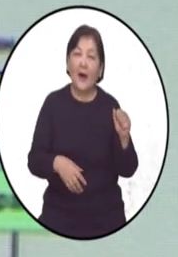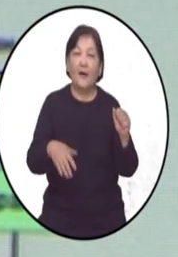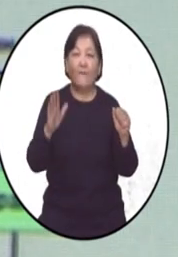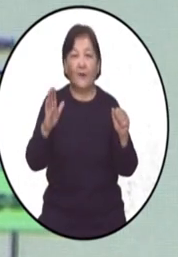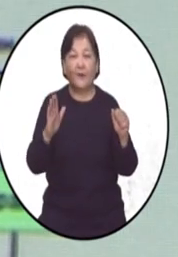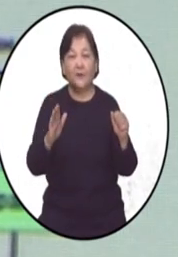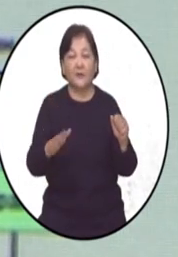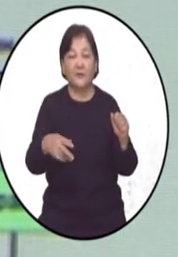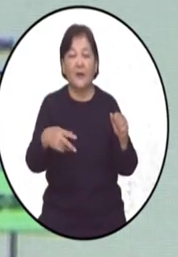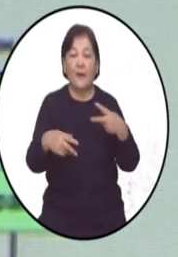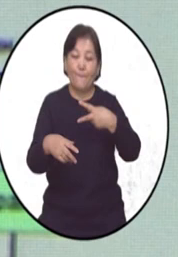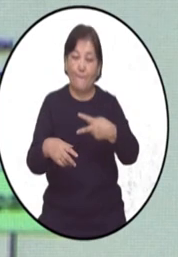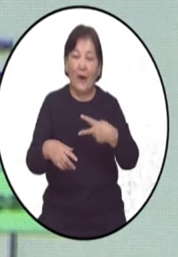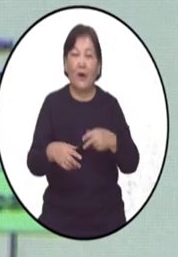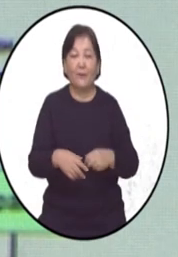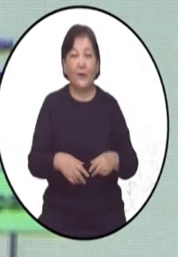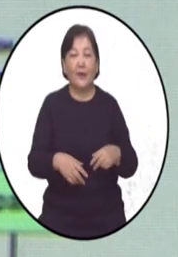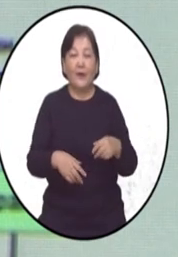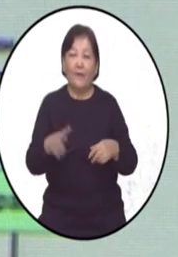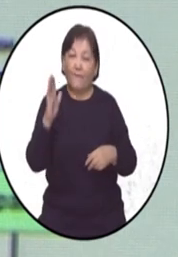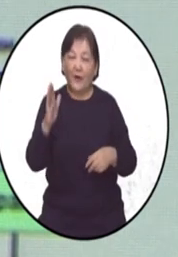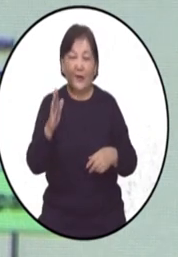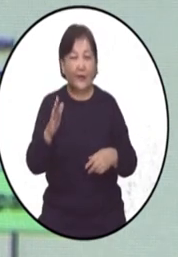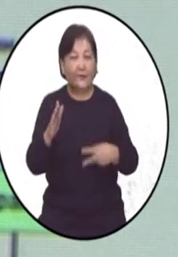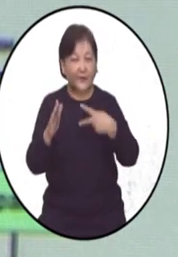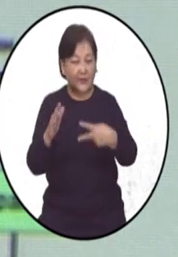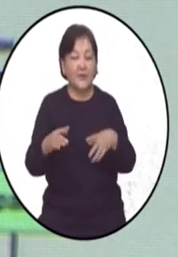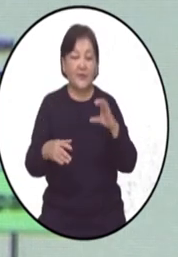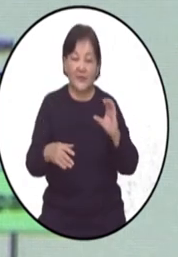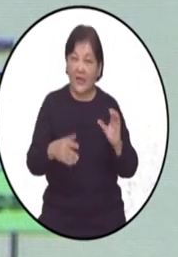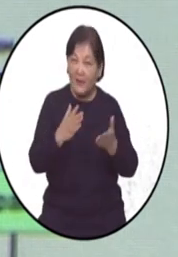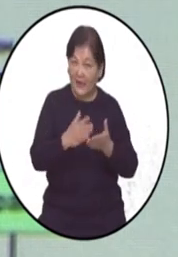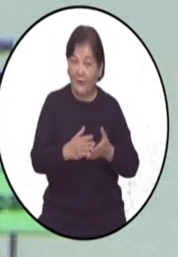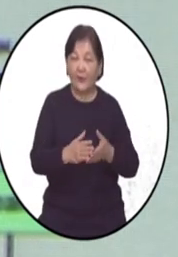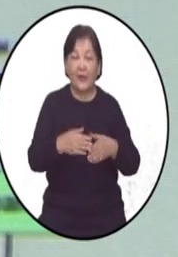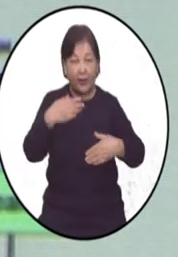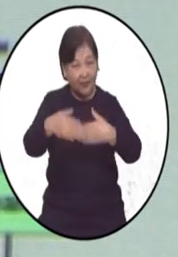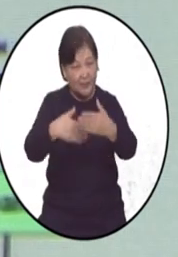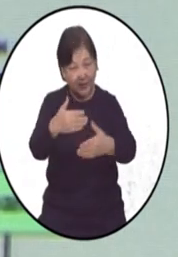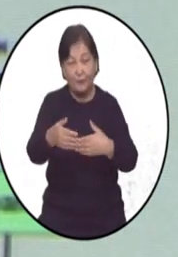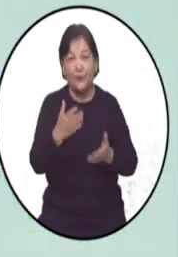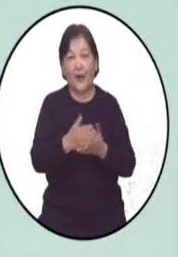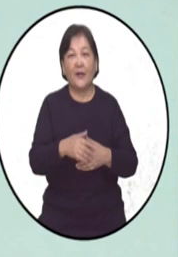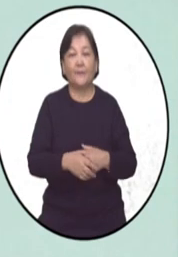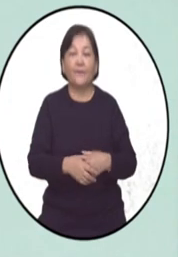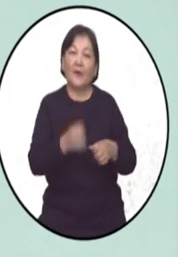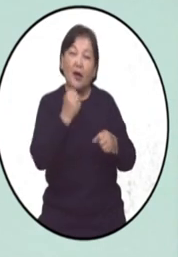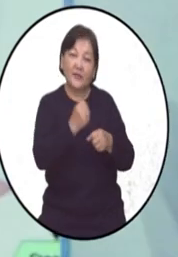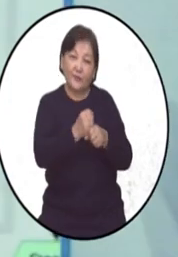бага, тэгсэнээсээ Б нь С-гээс бага болчих юм бол хамгийн бага нь Б гэх мэтлэнээр ингээ цаашаа явна. За ажиллуулж